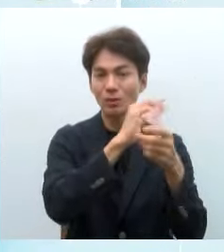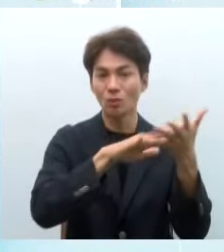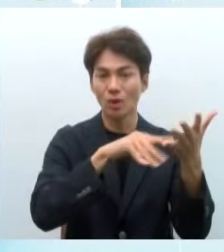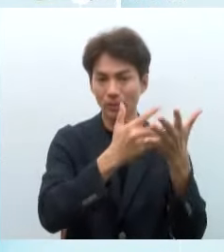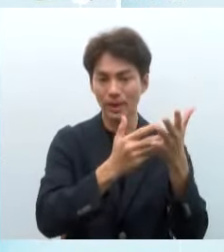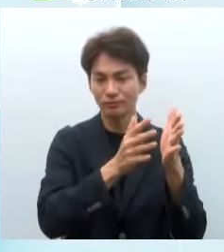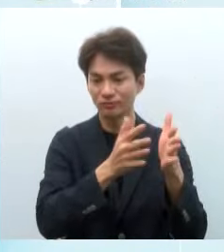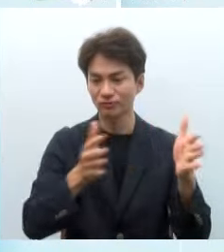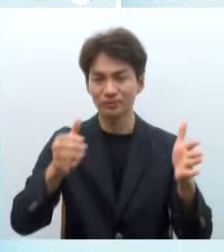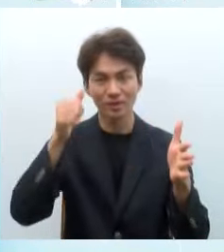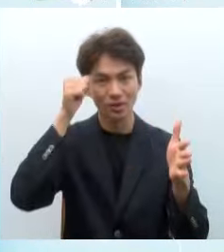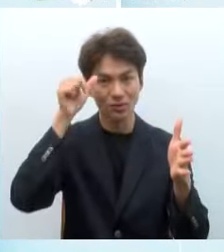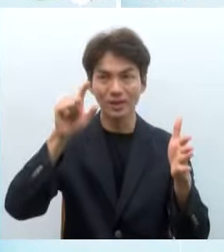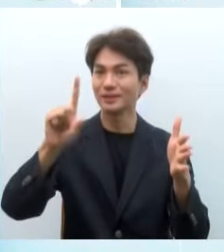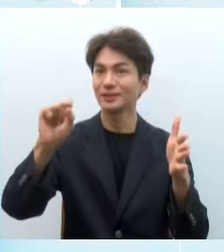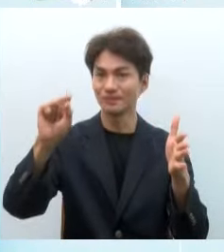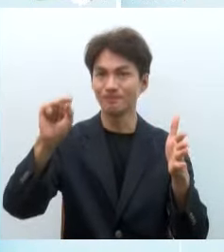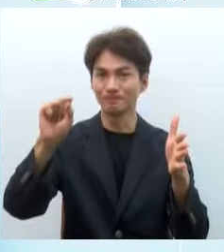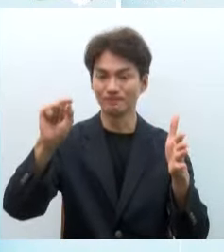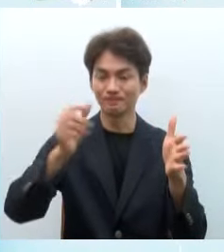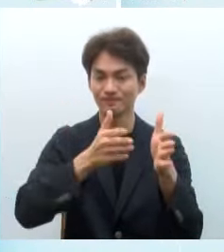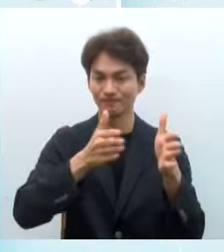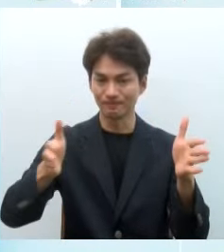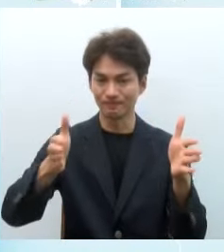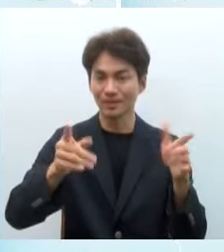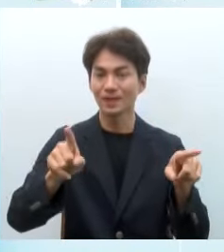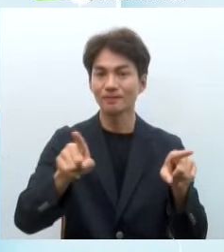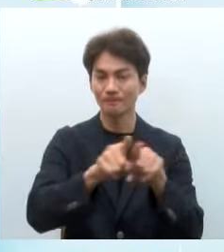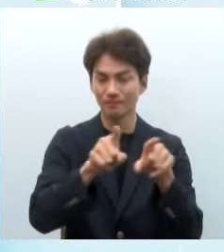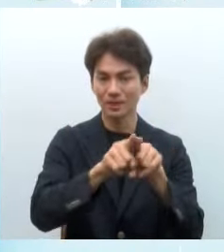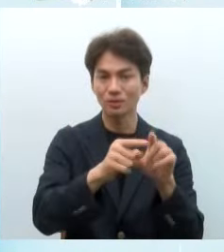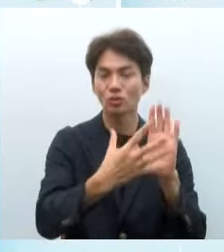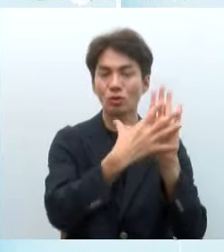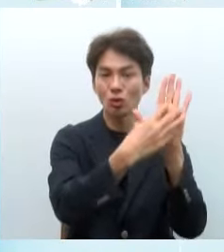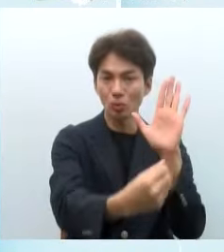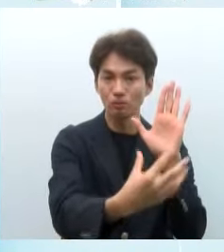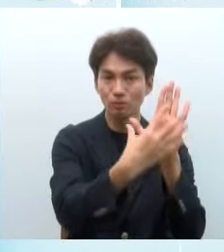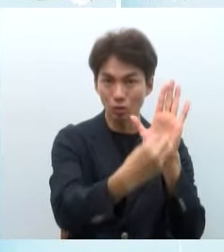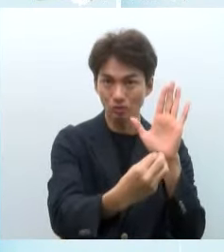ครับ20วันก็คือจะแบ่งเป็นเสริมทักษะสมรรถนะของผู้บริหารทางสารเนี่ย